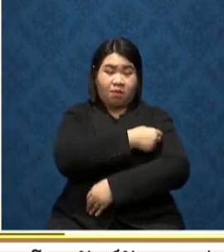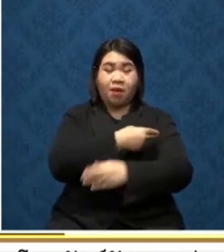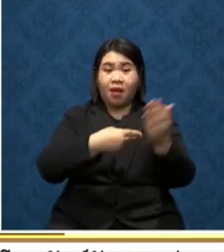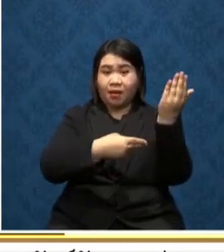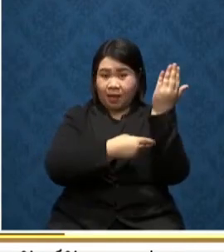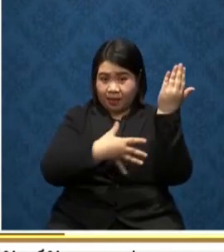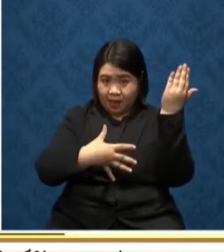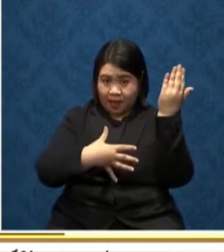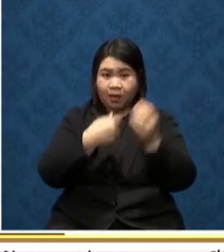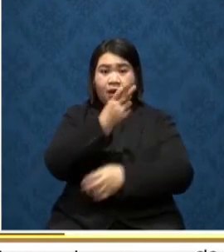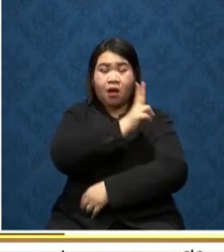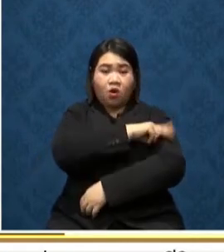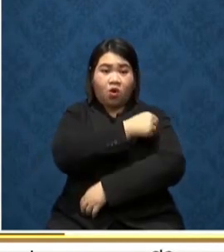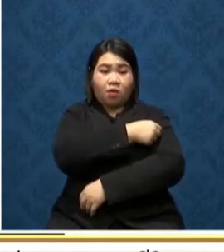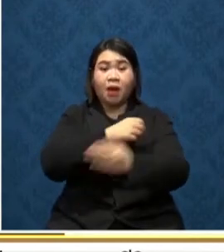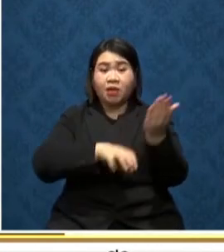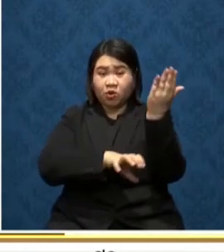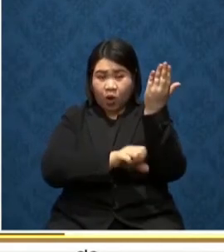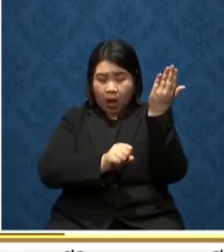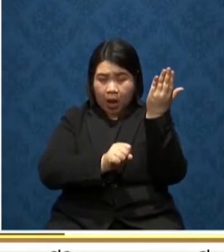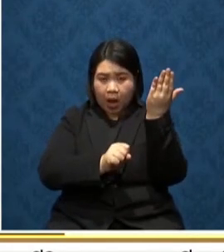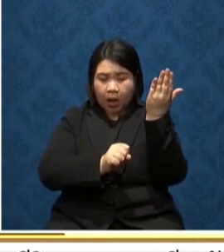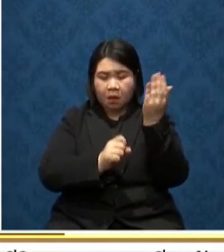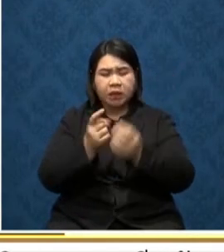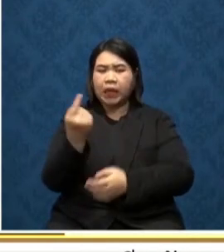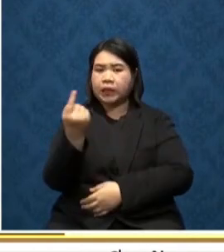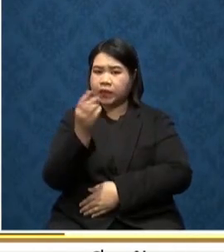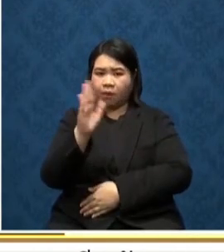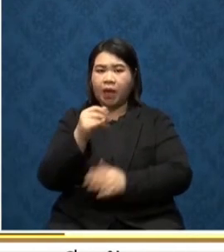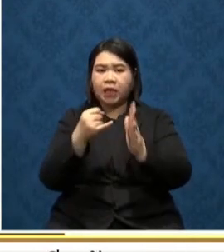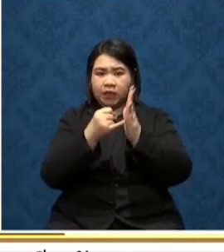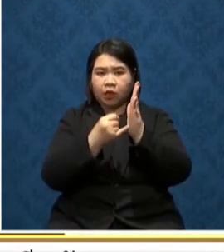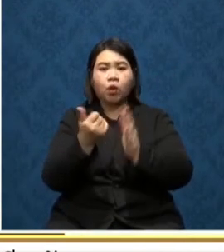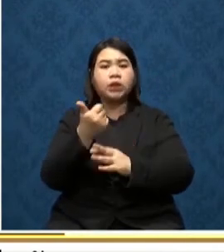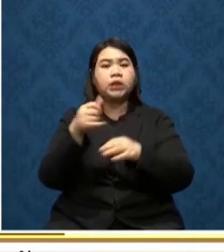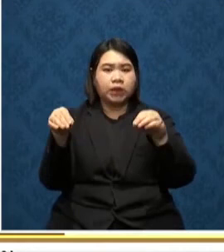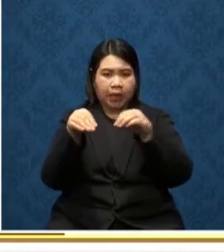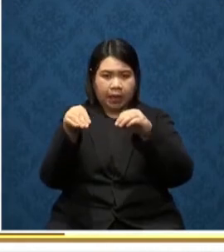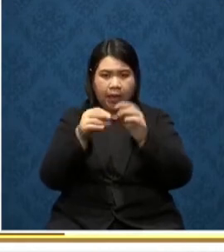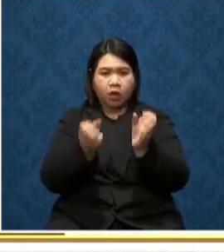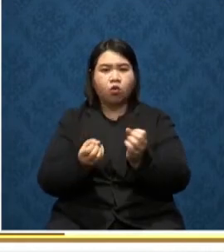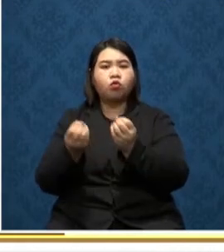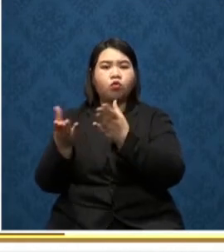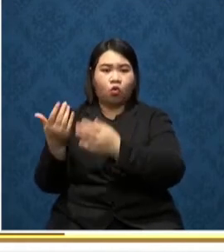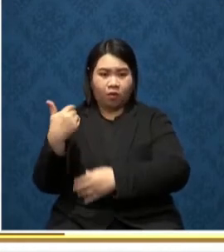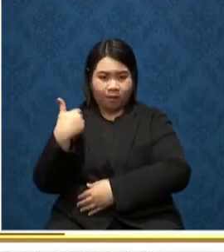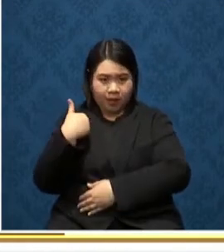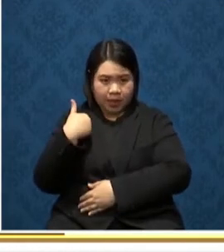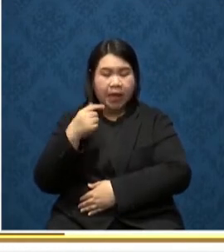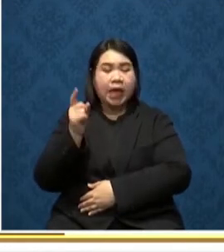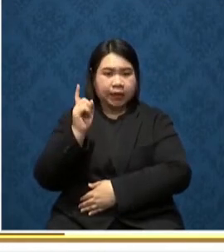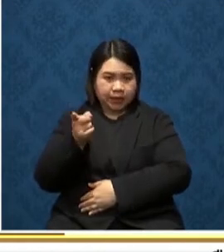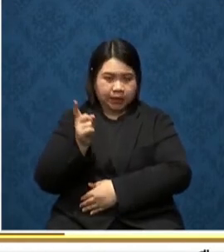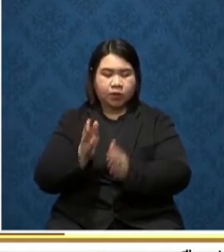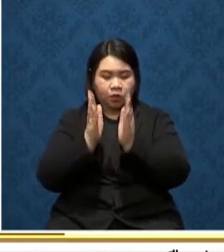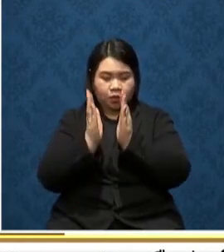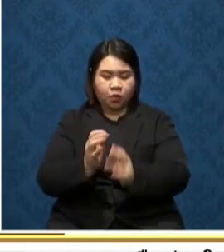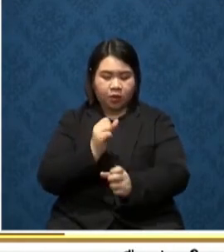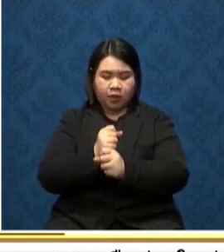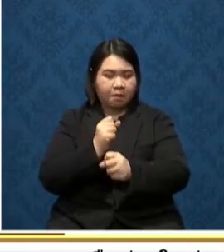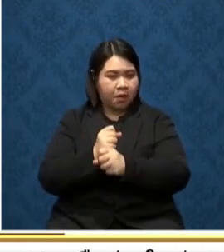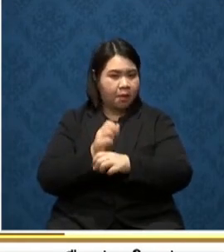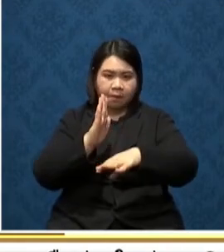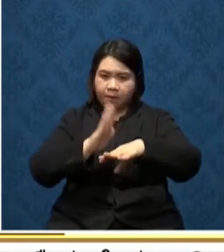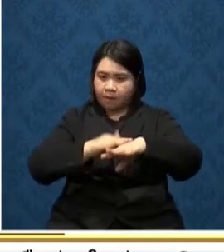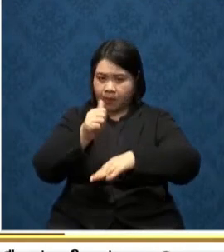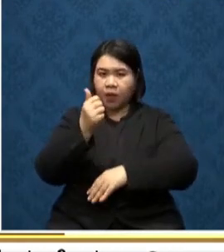ก็ไม่ใช่รัเฉาะสงขาด้วยนะครับจร ๆ เขารับจากบางจัหวัดที่ส่ต่อหมถวศึษ accountingนะครั ทั้หดใหญ่